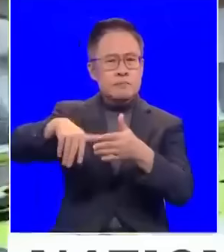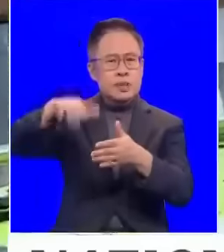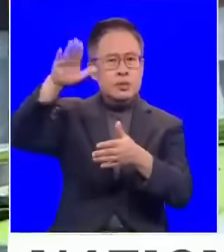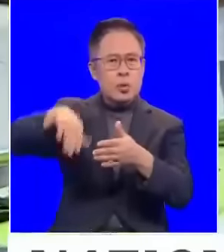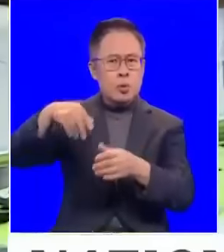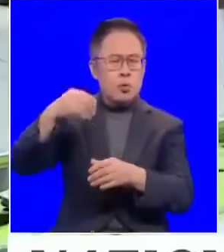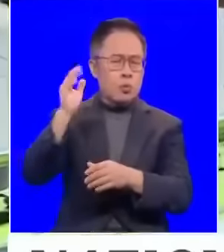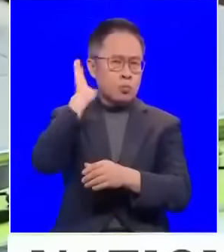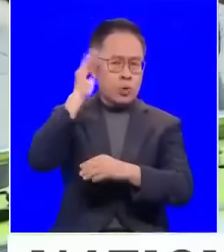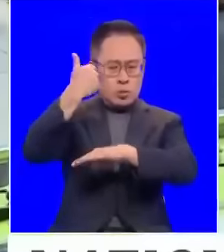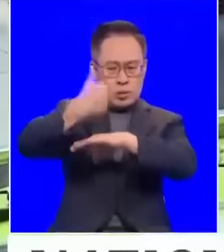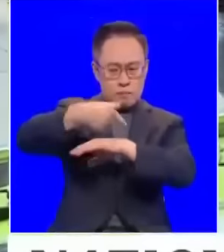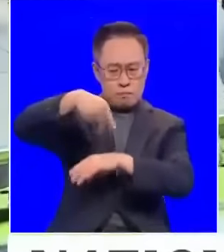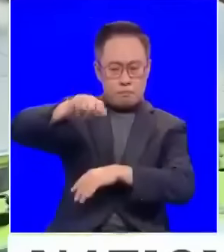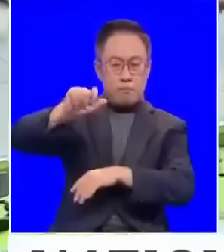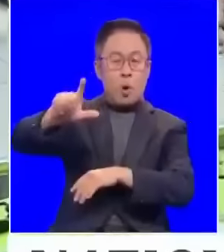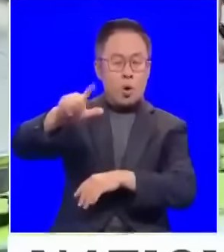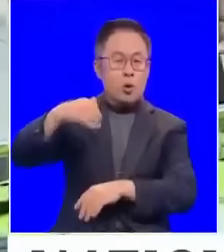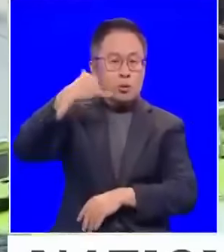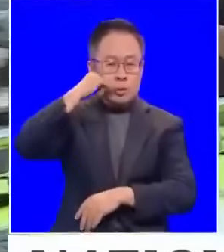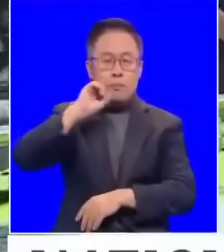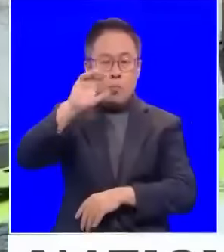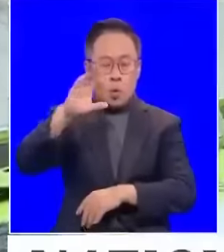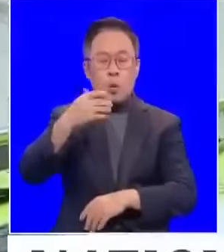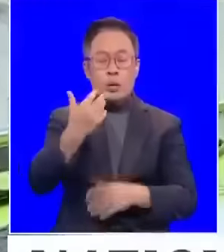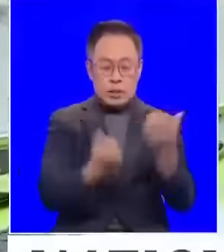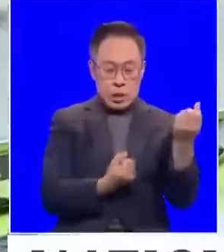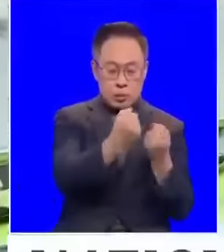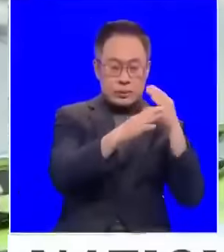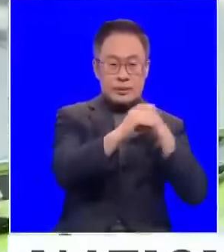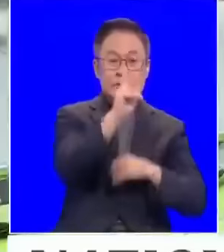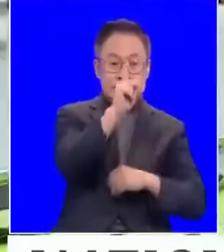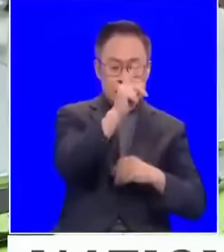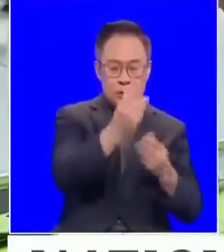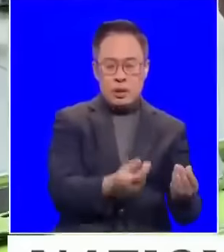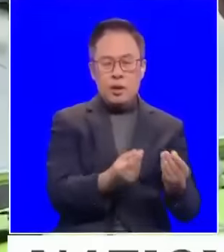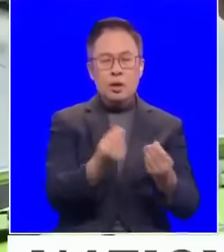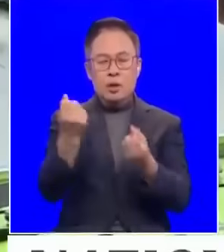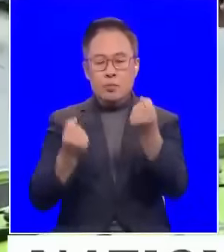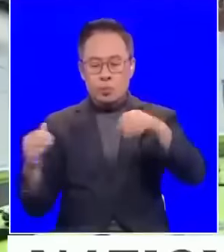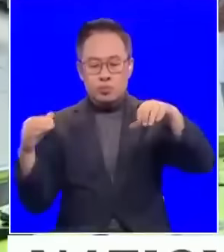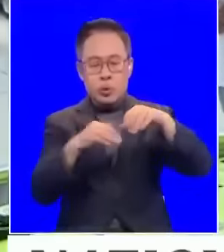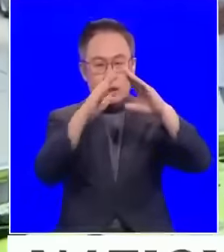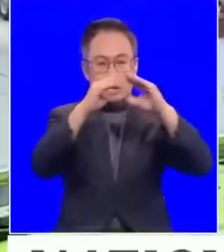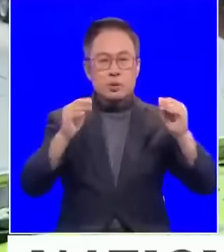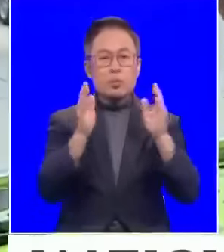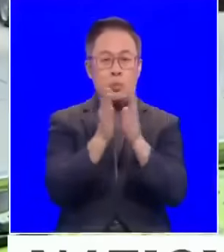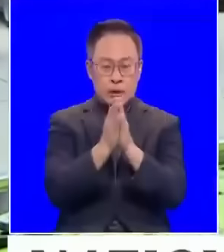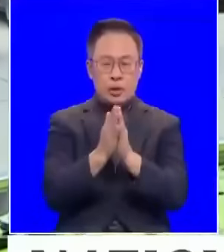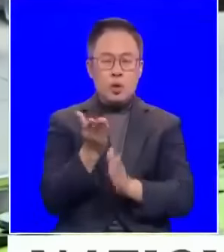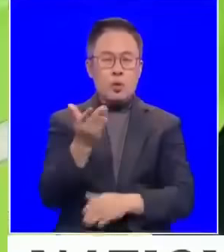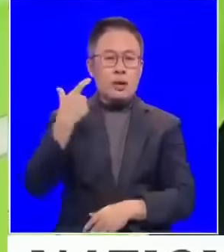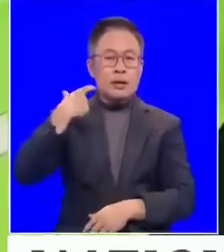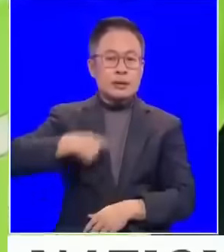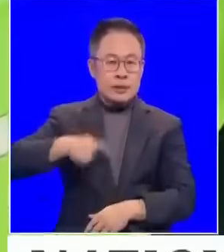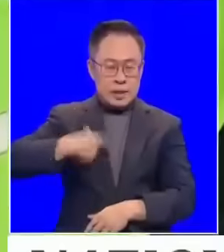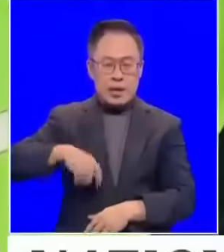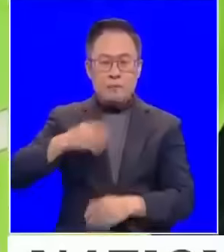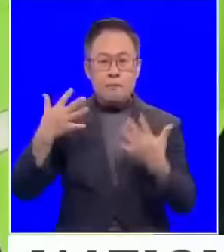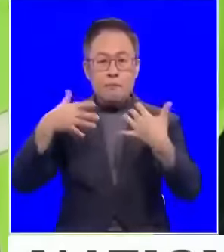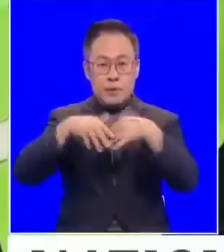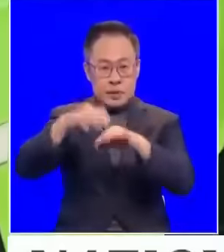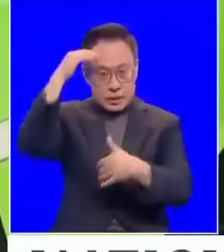ดไว้ที่บริเวณด้านหน้าวัดลาดพร้าวย่านวังหินทีมทนายความเป็นคนส่งมอบรถให้กับทางพนักงานสอบสวนอายัด